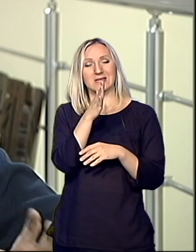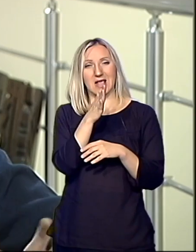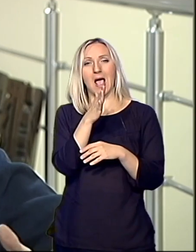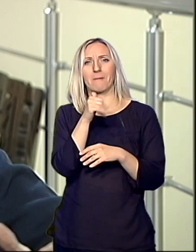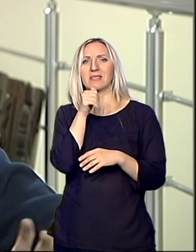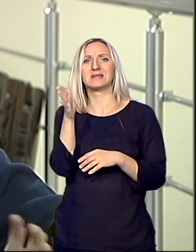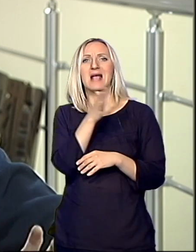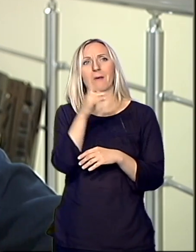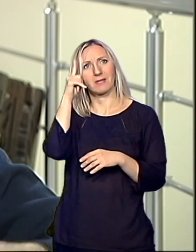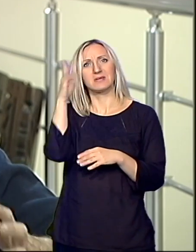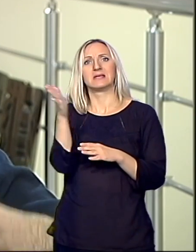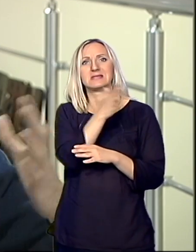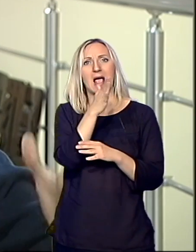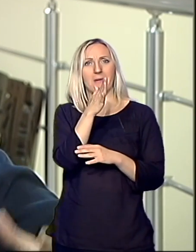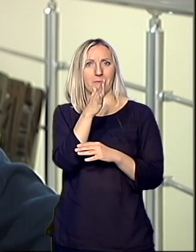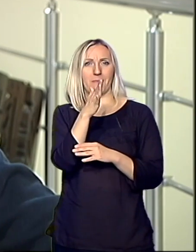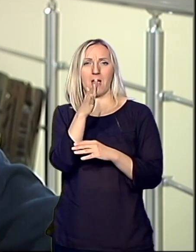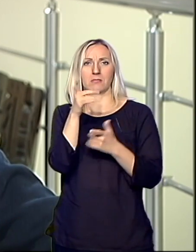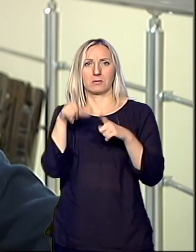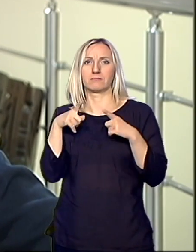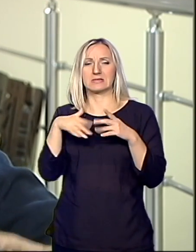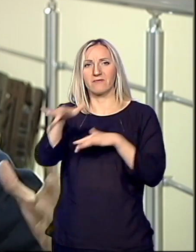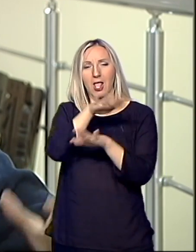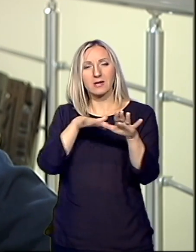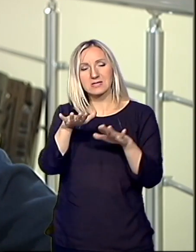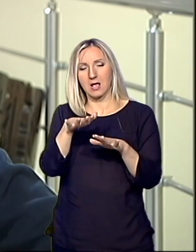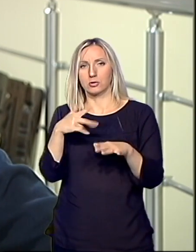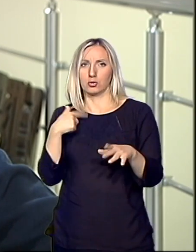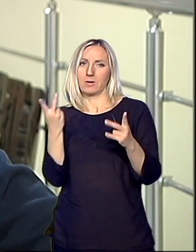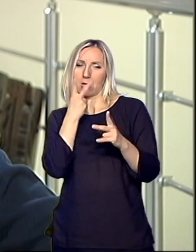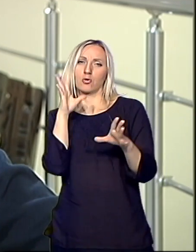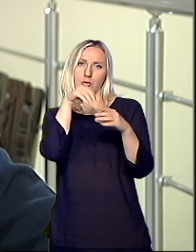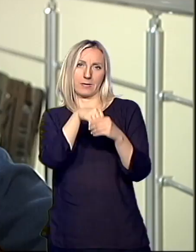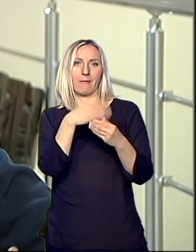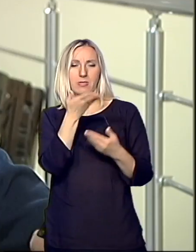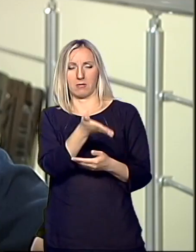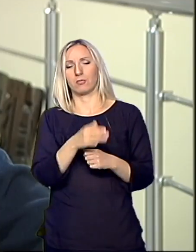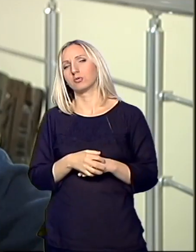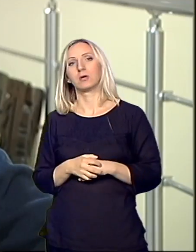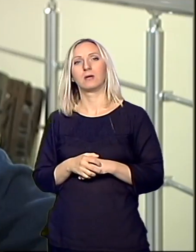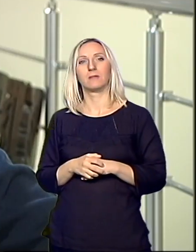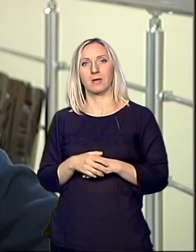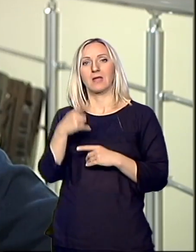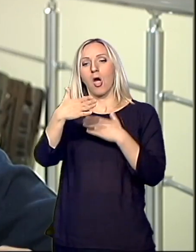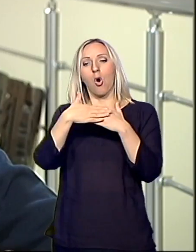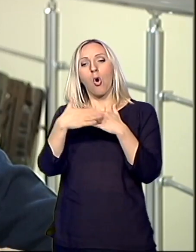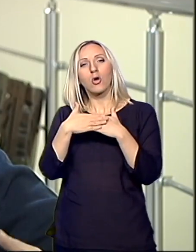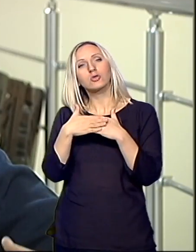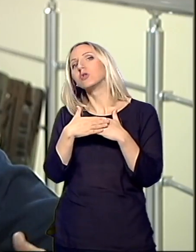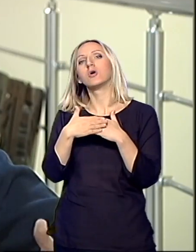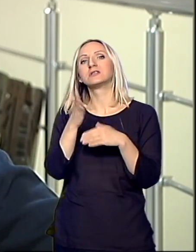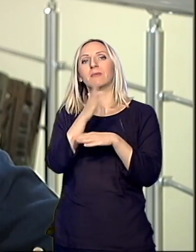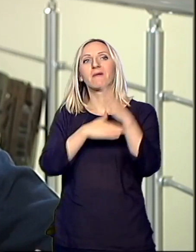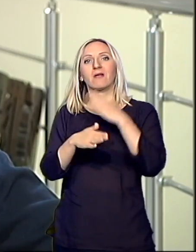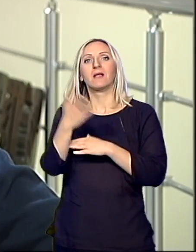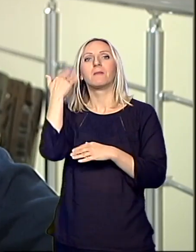kažem zapad, pre svega mislim zapadna civilizacija, dakle nešto čemu naravno i mi pripadamo. Odnos dakle prema invalidnosti kao nečem što je kazna